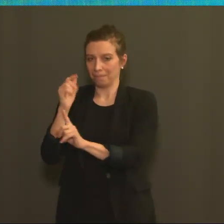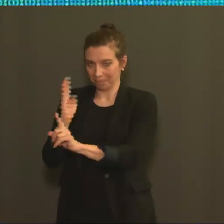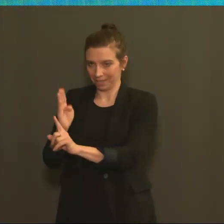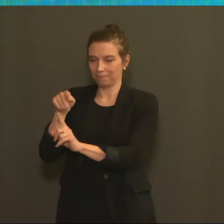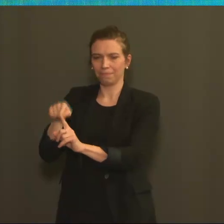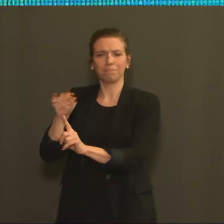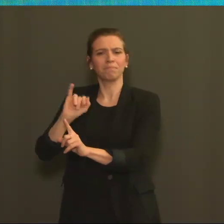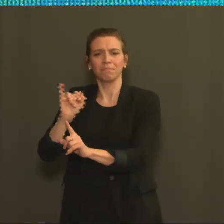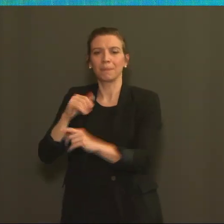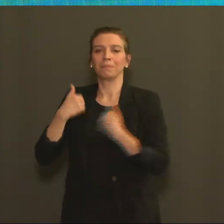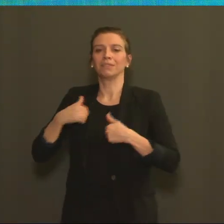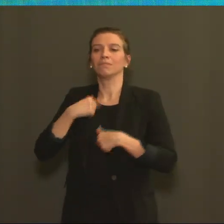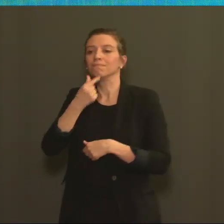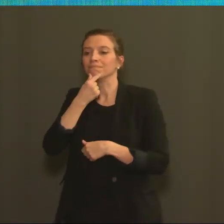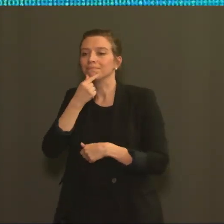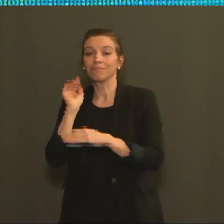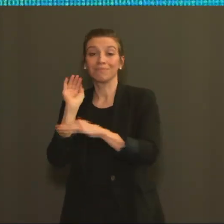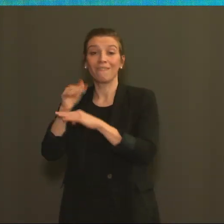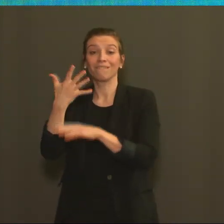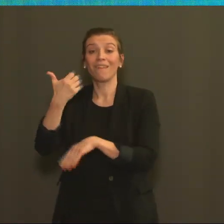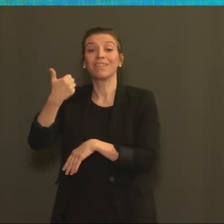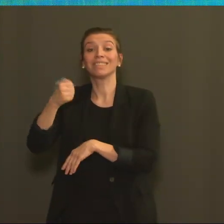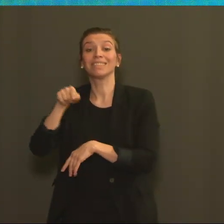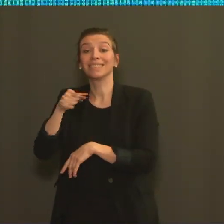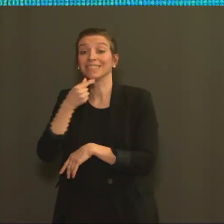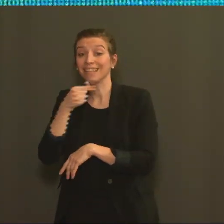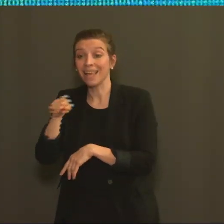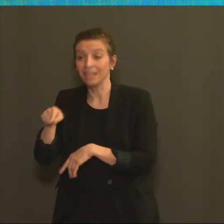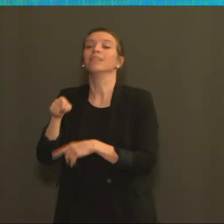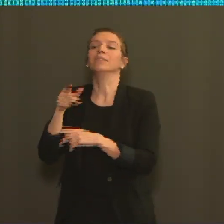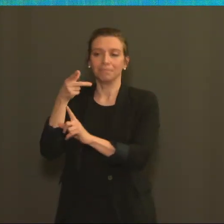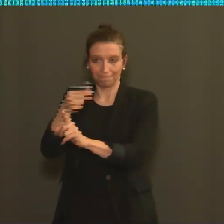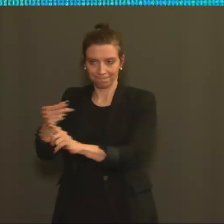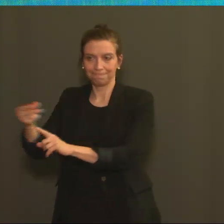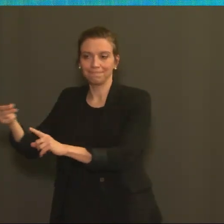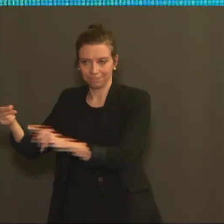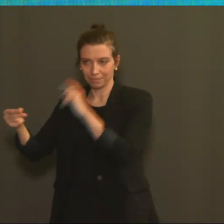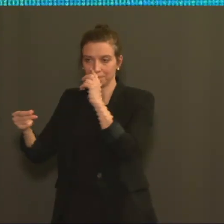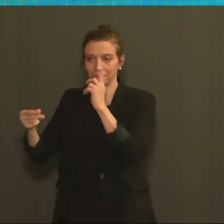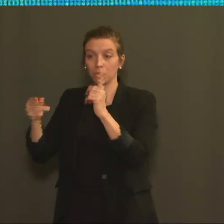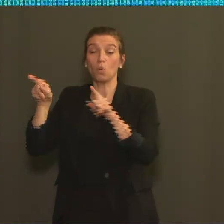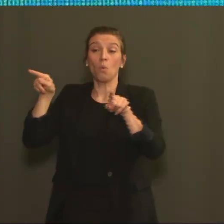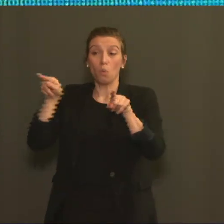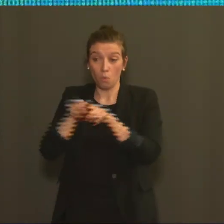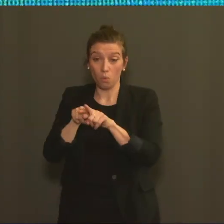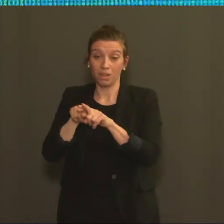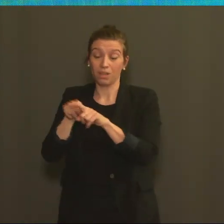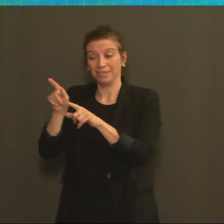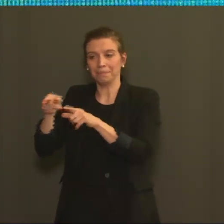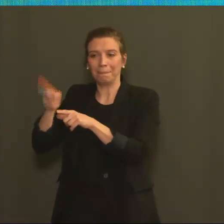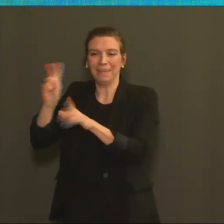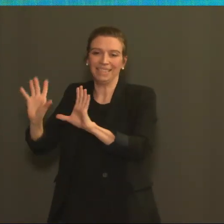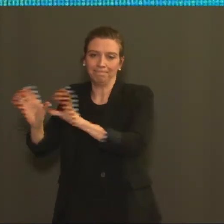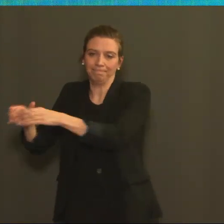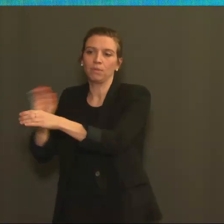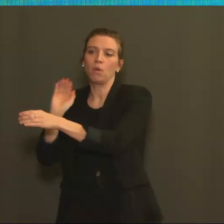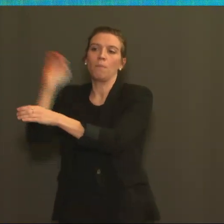en vervolgens personen ook met een chronische aandoening eerst aan bod komen voor de opstart van de vaccinatiecentrum